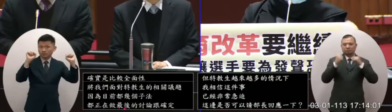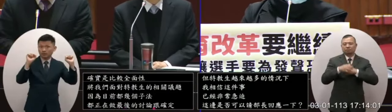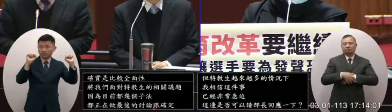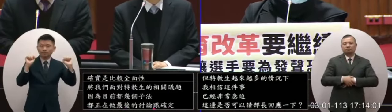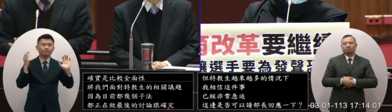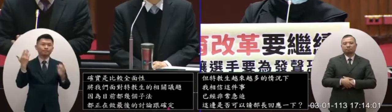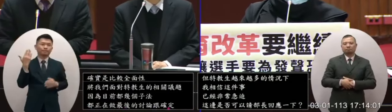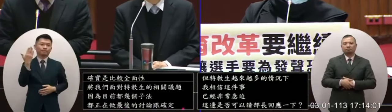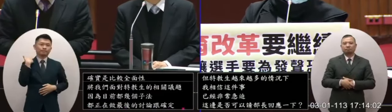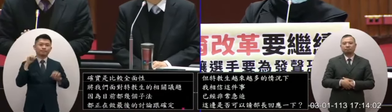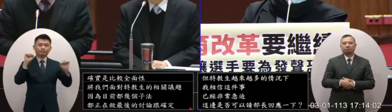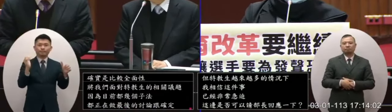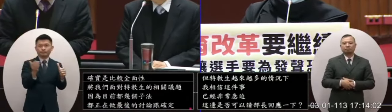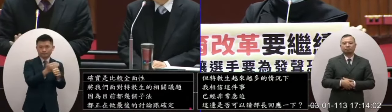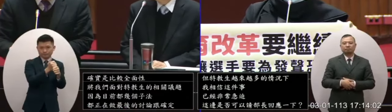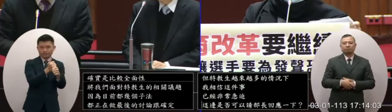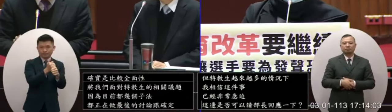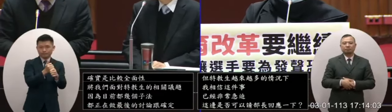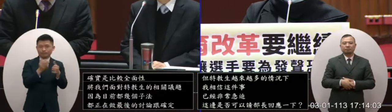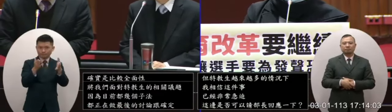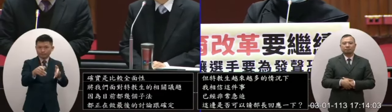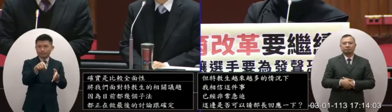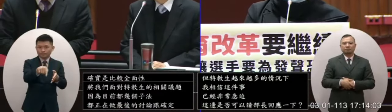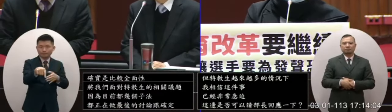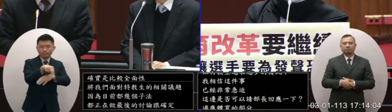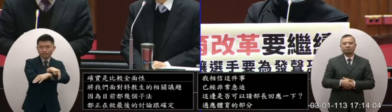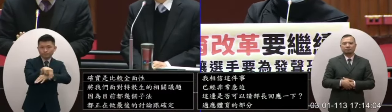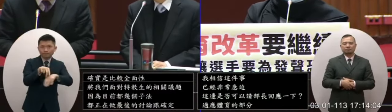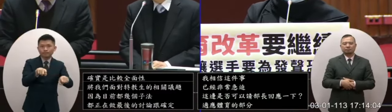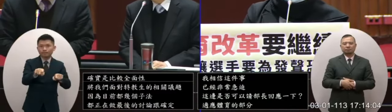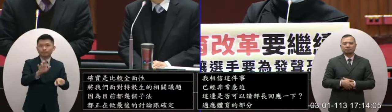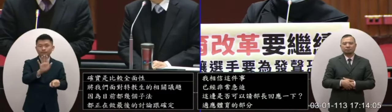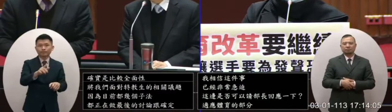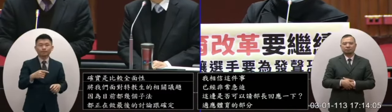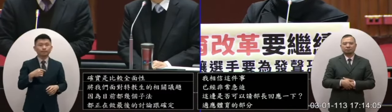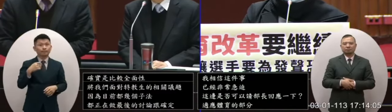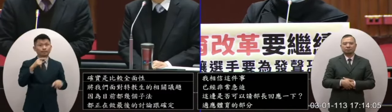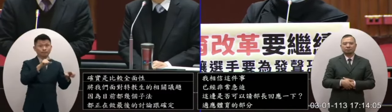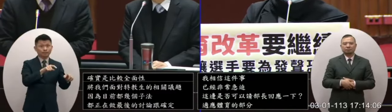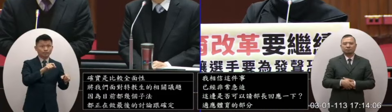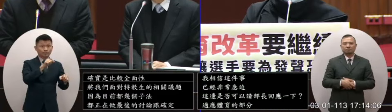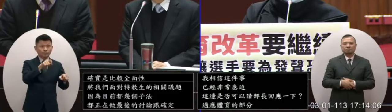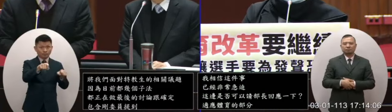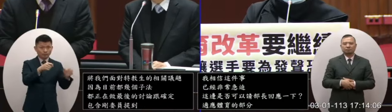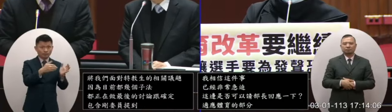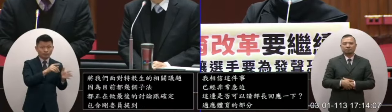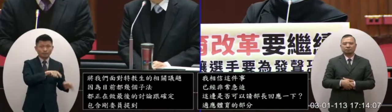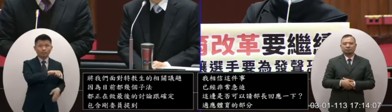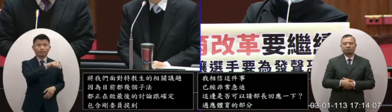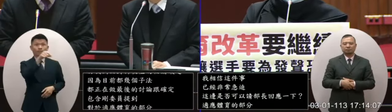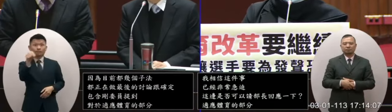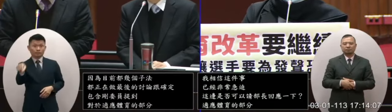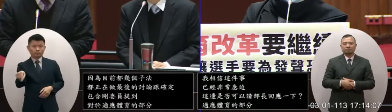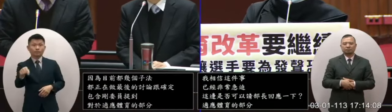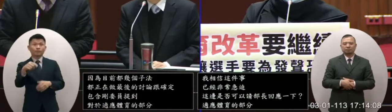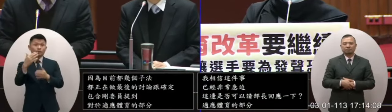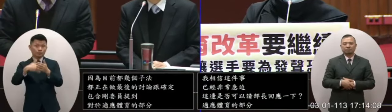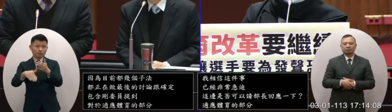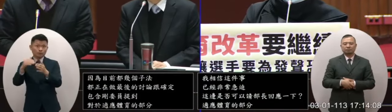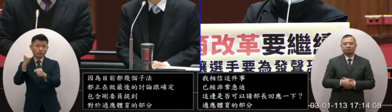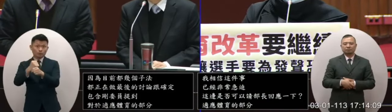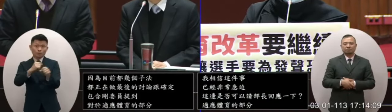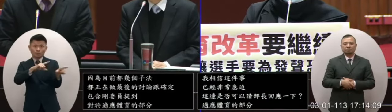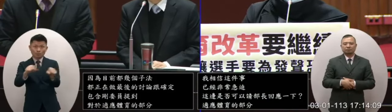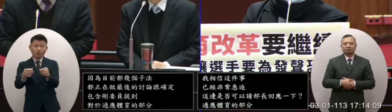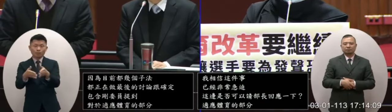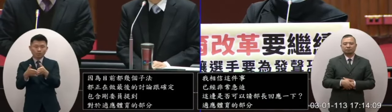体育署在这上面是有一些规划，但是我想要落实到这个学校的这部分需要再跟国